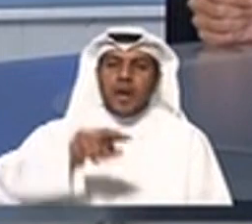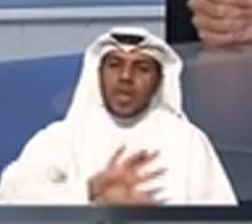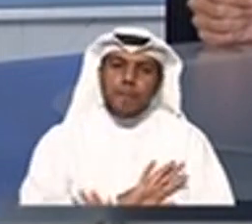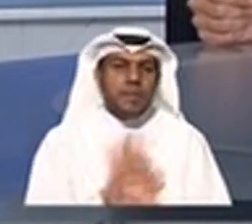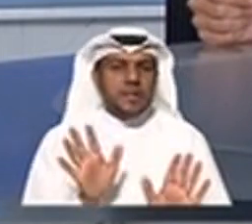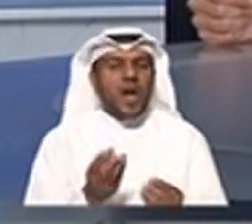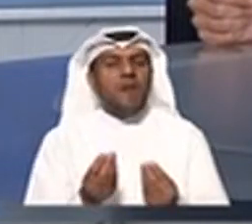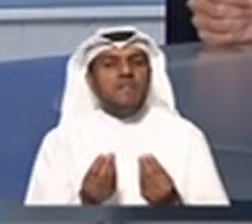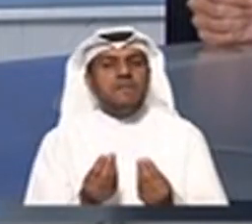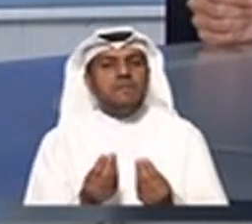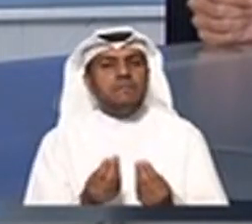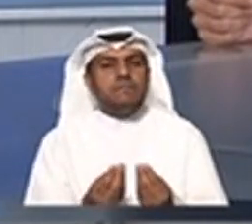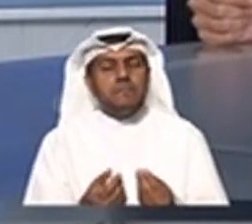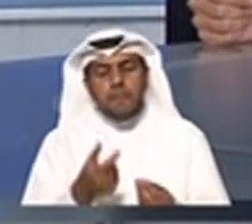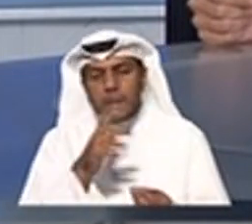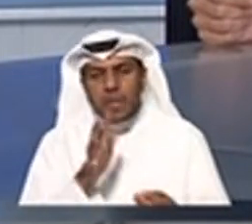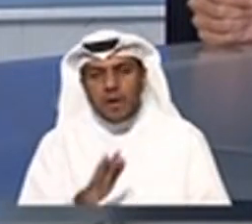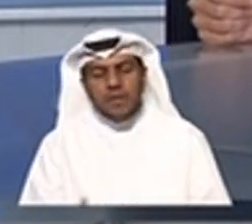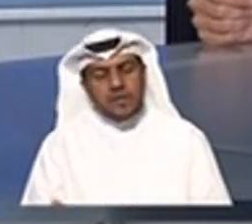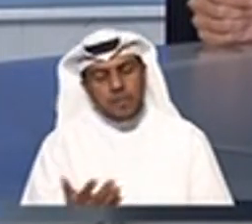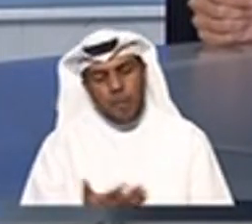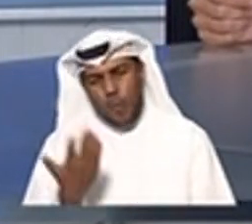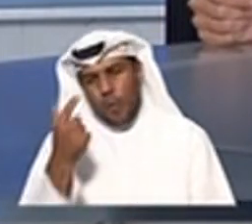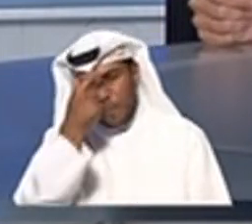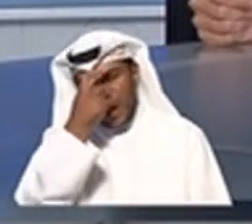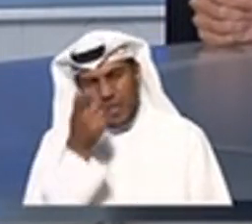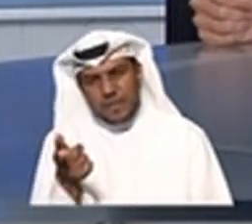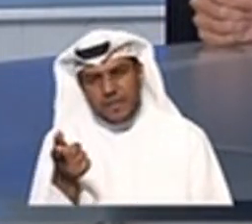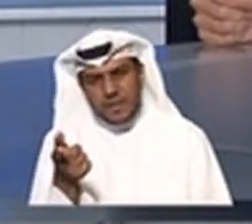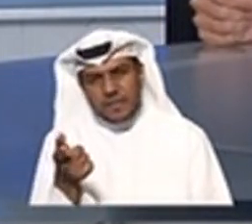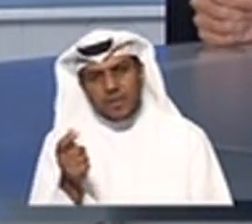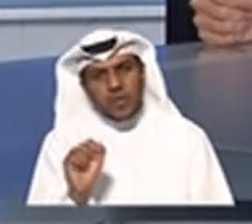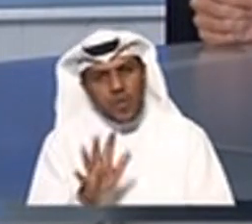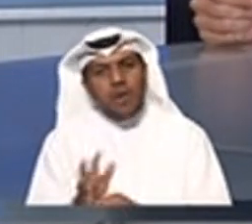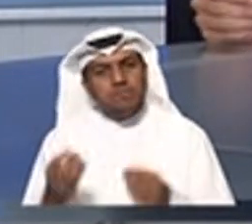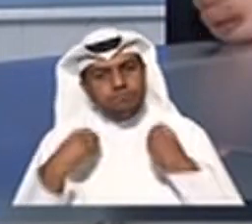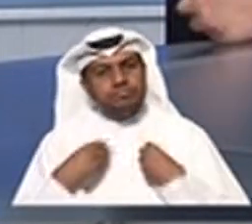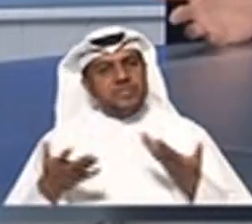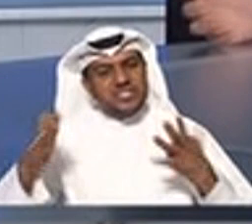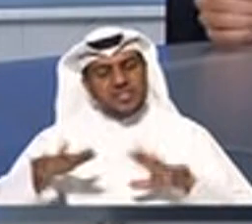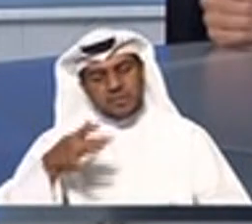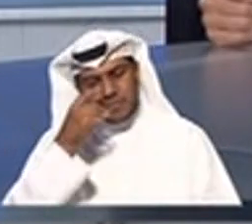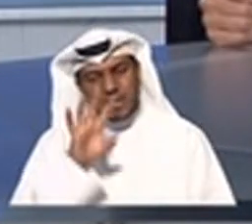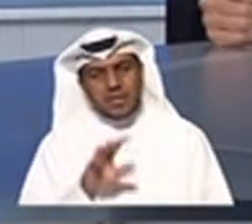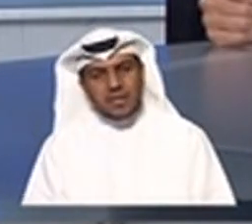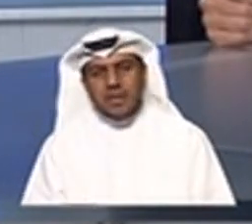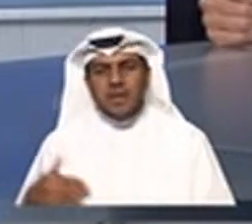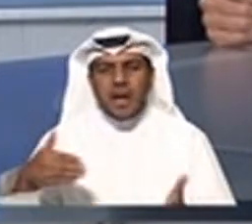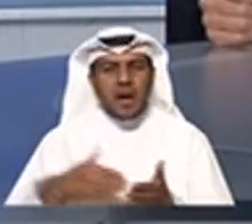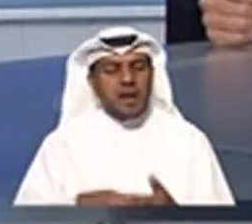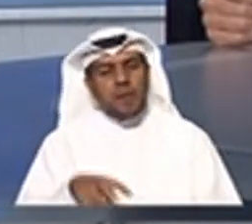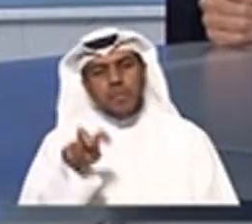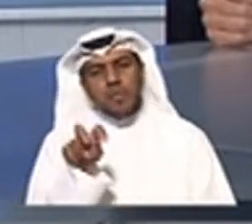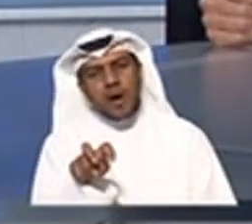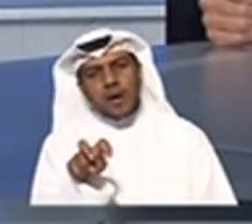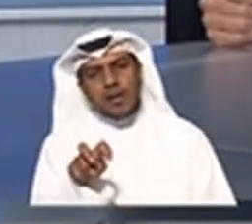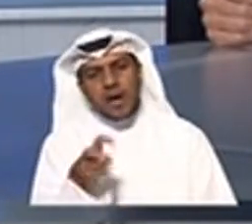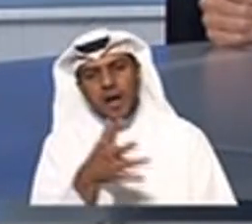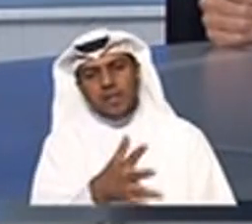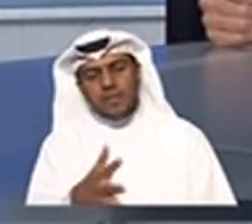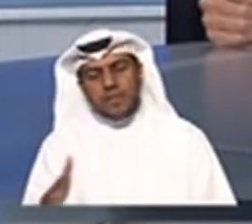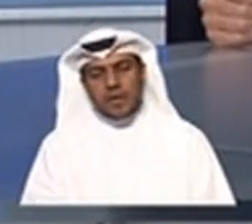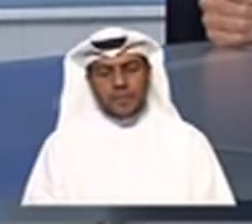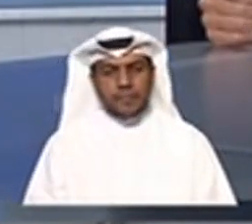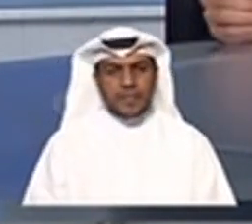عاما ومعظمهم يعانون من أمراض مزمنة ومناعية. نعم، كما أكد عدد من استشاري طب الأطفال على أن